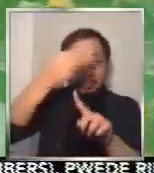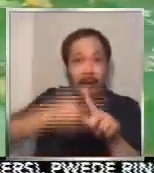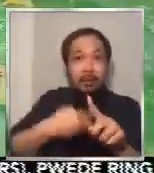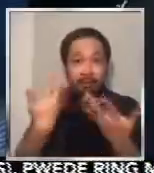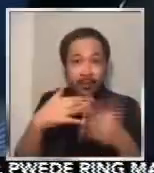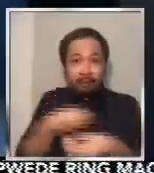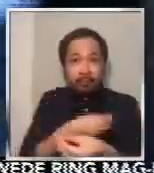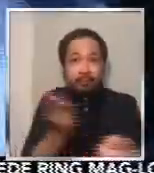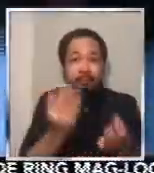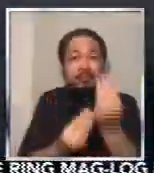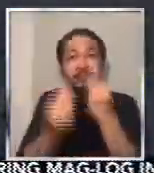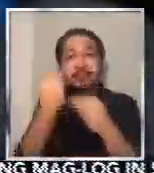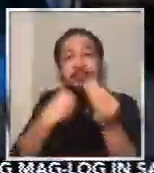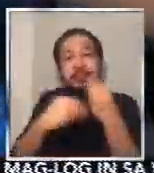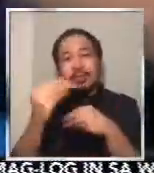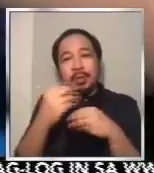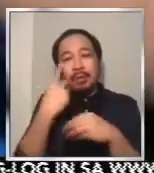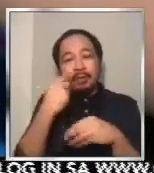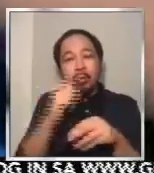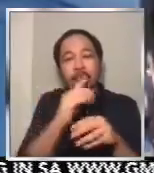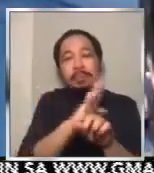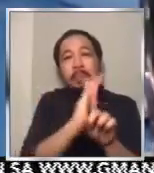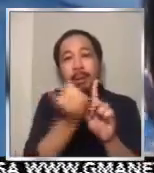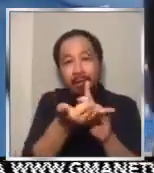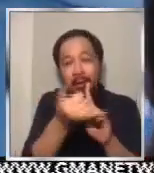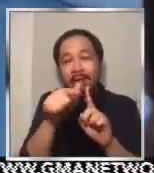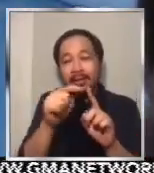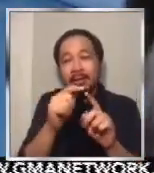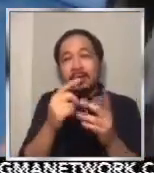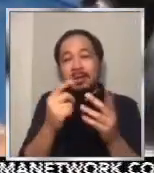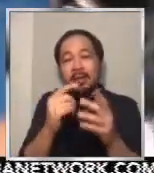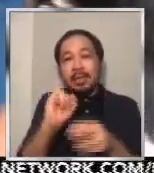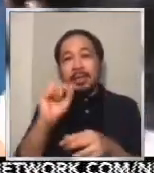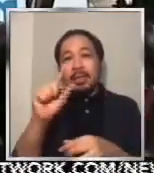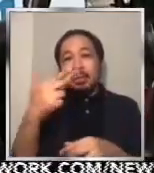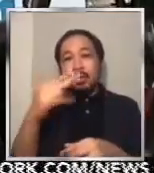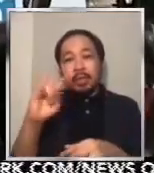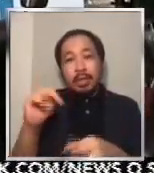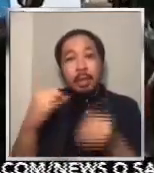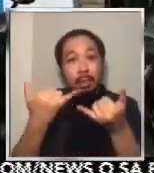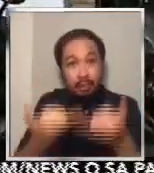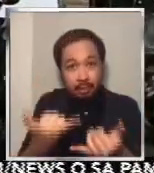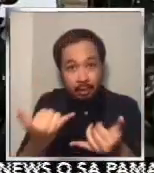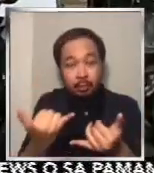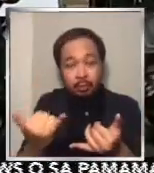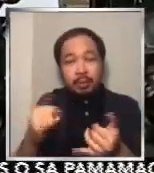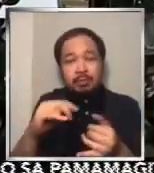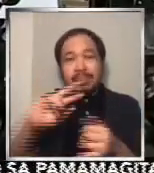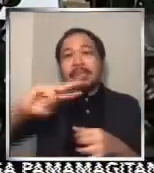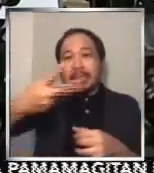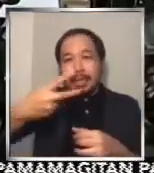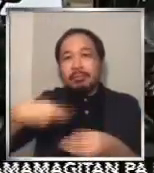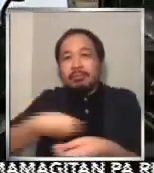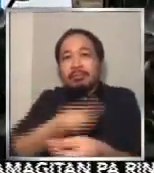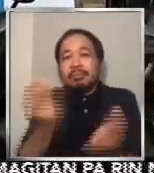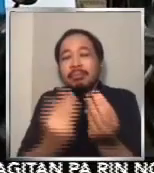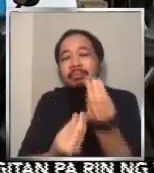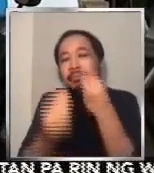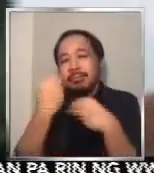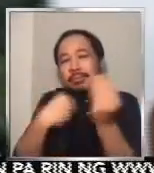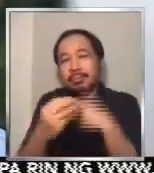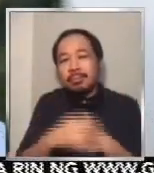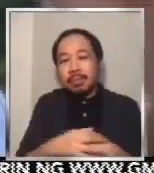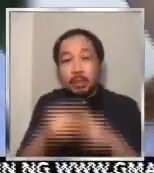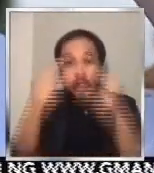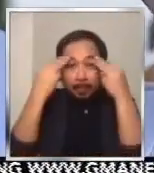ng barangay. At ngayong araw ay muling mamamahagi na ikalawang batch sa mga nangangailangan. Ayon naman kay Mayor Vico Soto, natatagalan ang